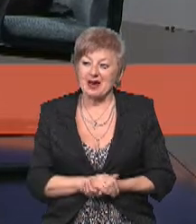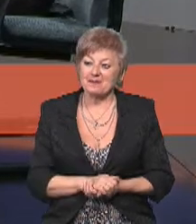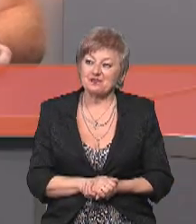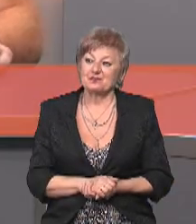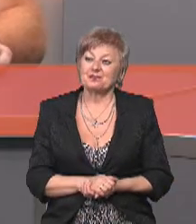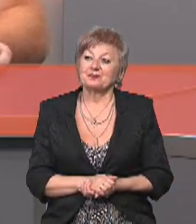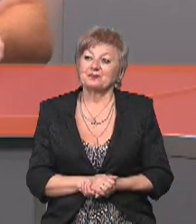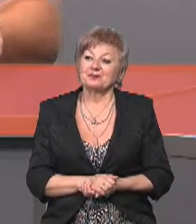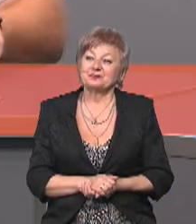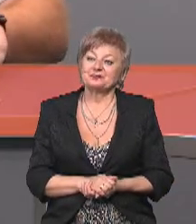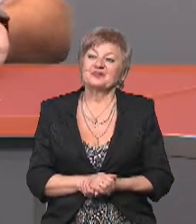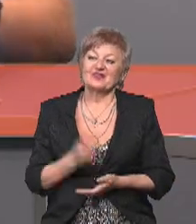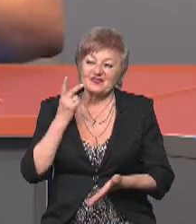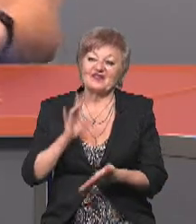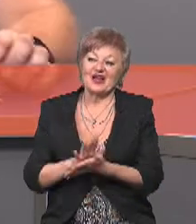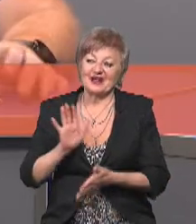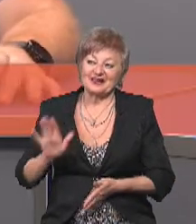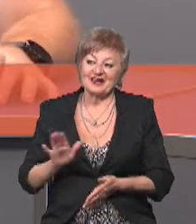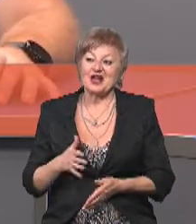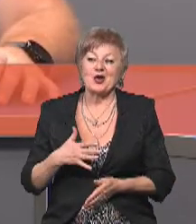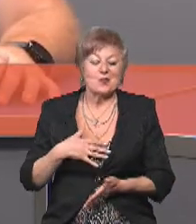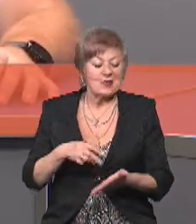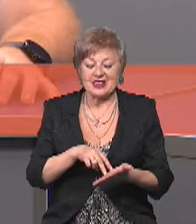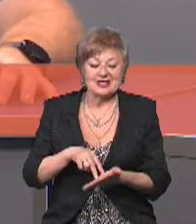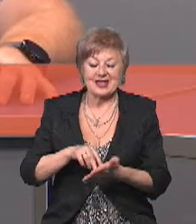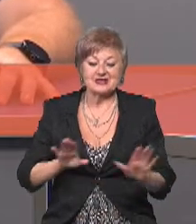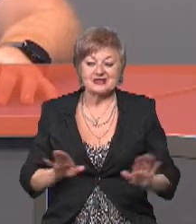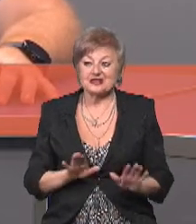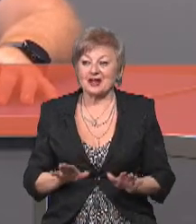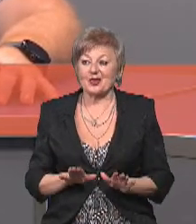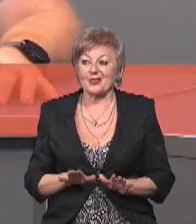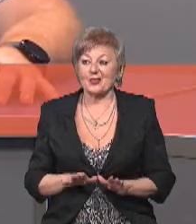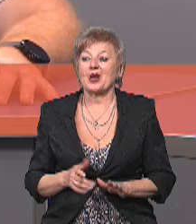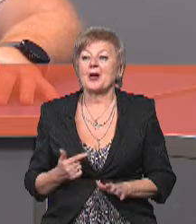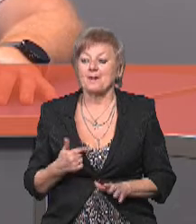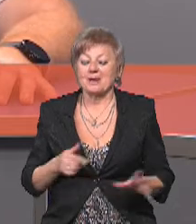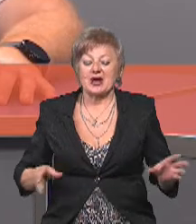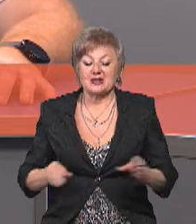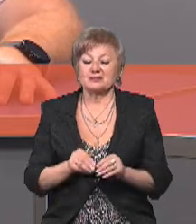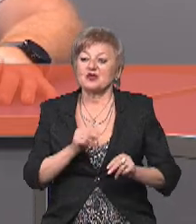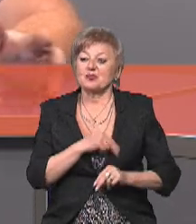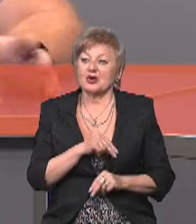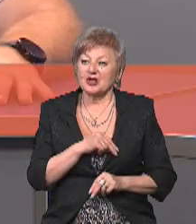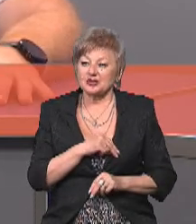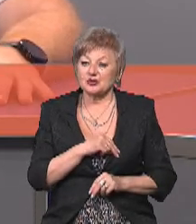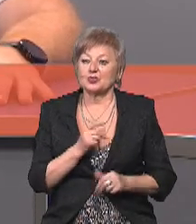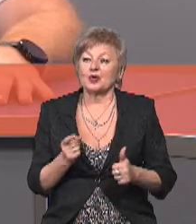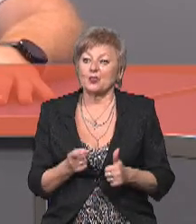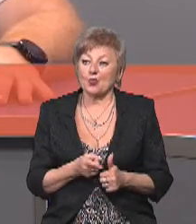ОСББ? Ми не топчемося на місці. Так, ми не стоїмо на місці, ми співпрацюємо. Ну,